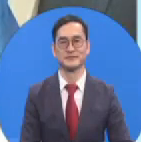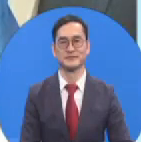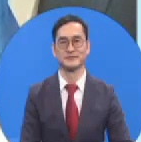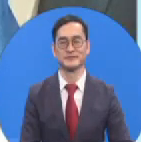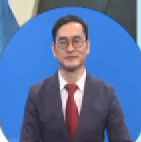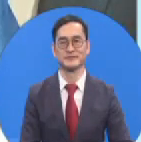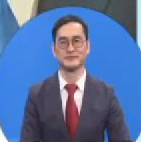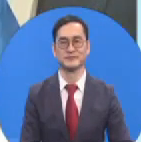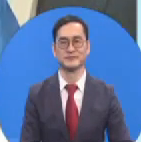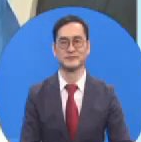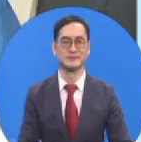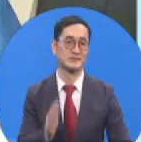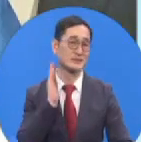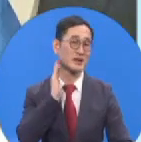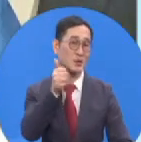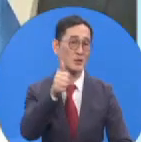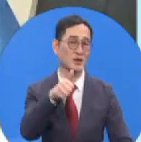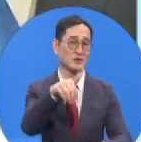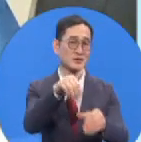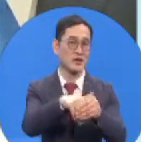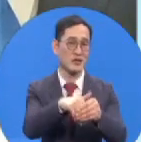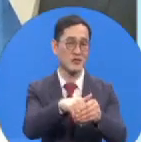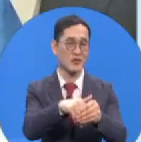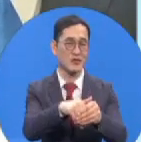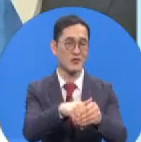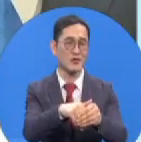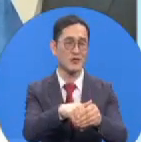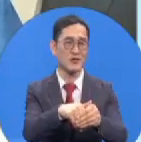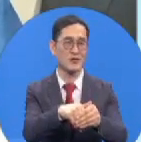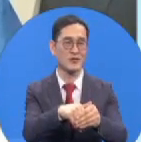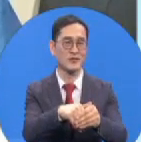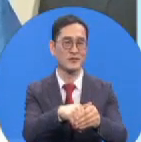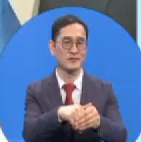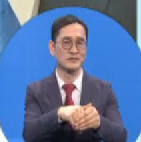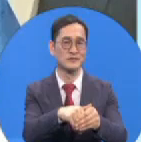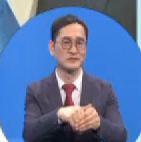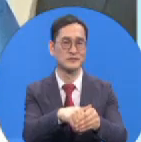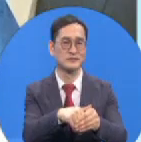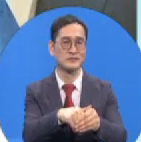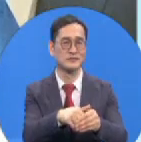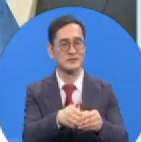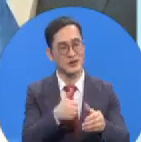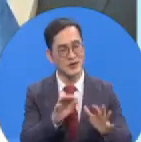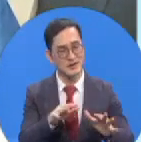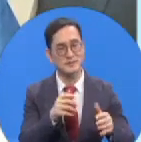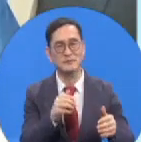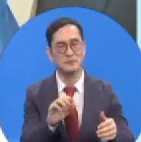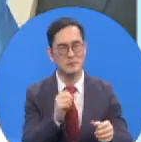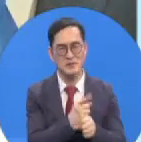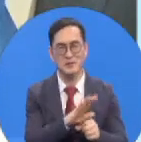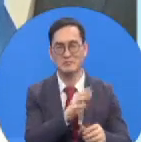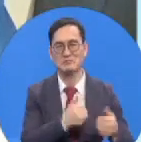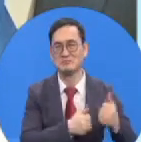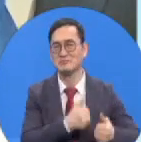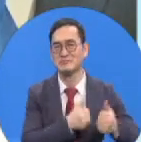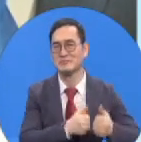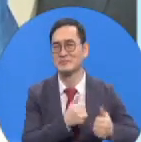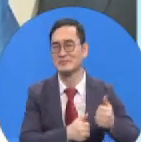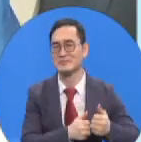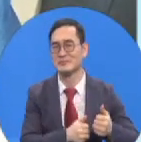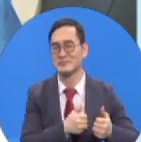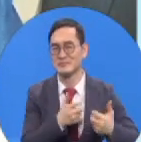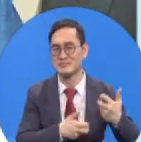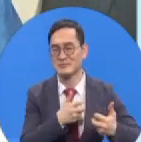대선을 향한 어떤 뭐 레이스가 시작된 이런 느낌이 확실히 듭니다. 들고 근데 이 그 언쟁에 대해서는 사실은